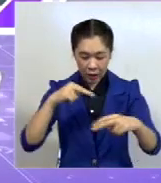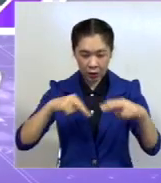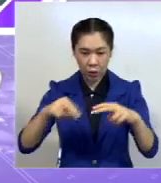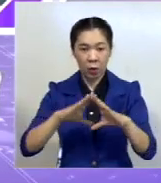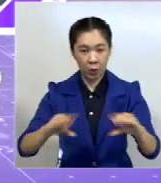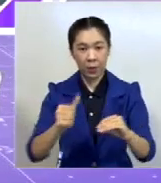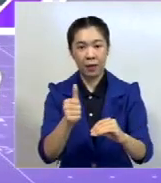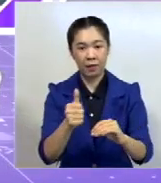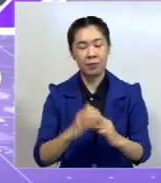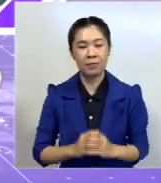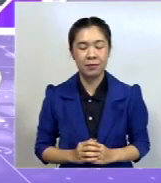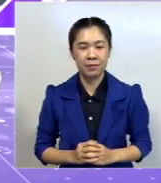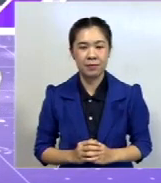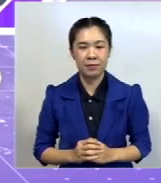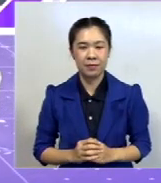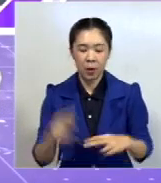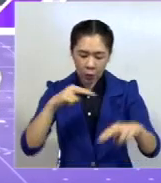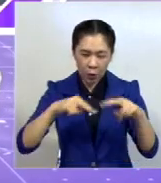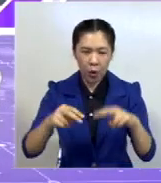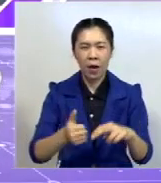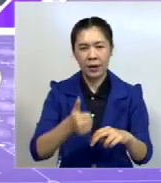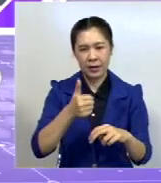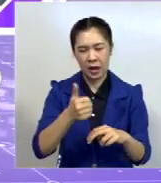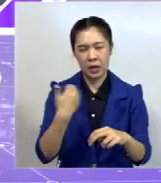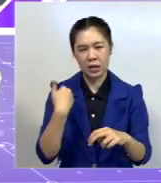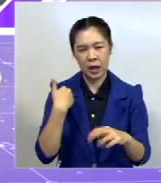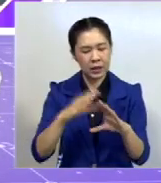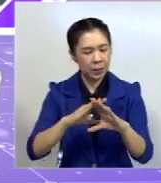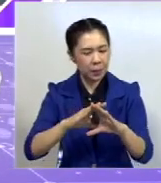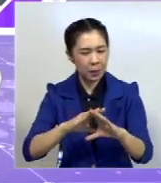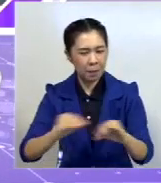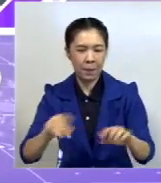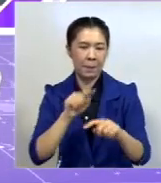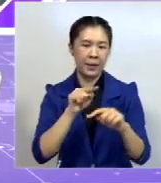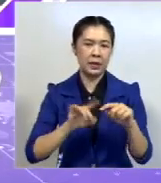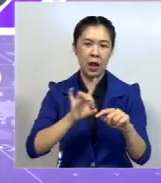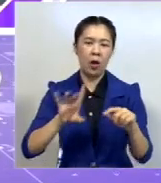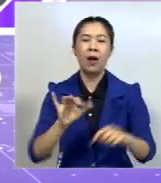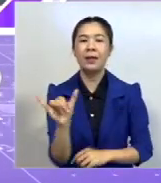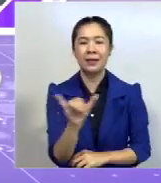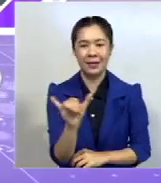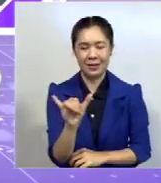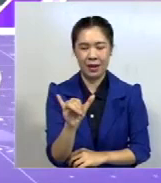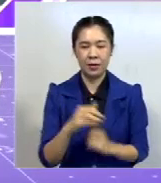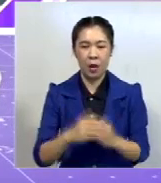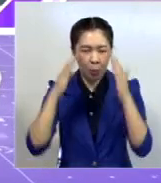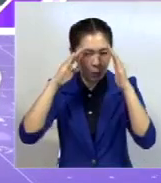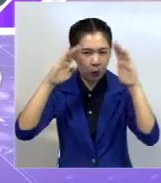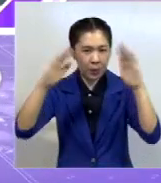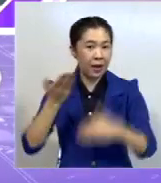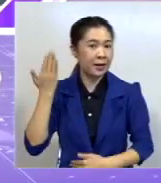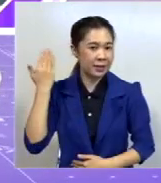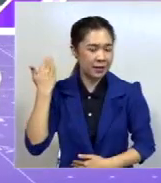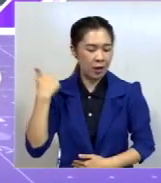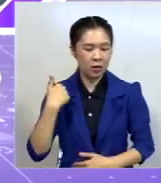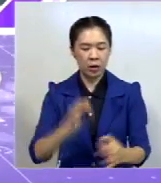แล้วนะคะ การควบคุมได้แล้วเนี่ยต้องบอกว่ามันยังไม่ดับสนิทนะครับเพราะกรณีที่เราประสบการณ์ที่เราพบมาเนี่ยอย่างเช่นไฟ